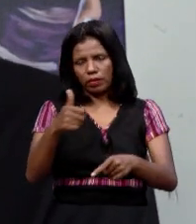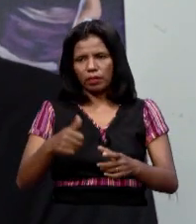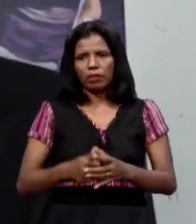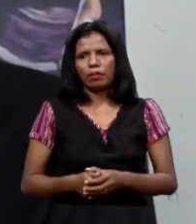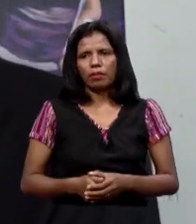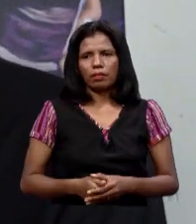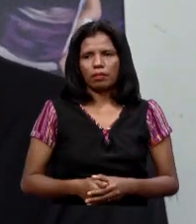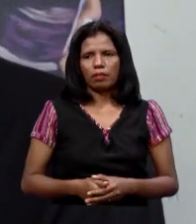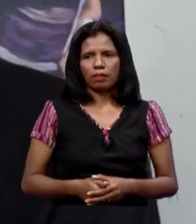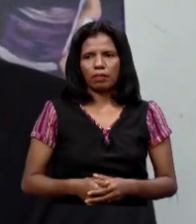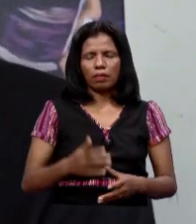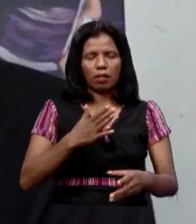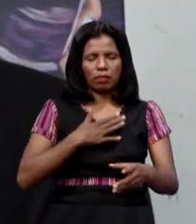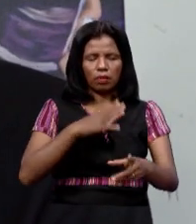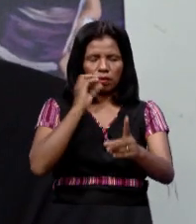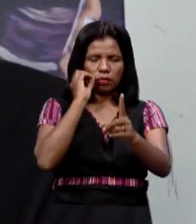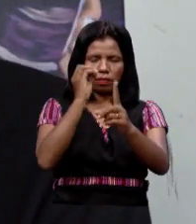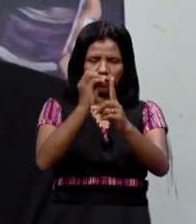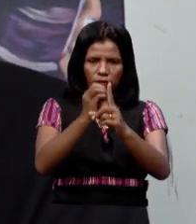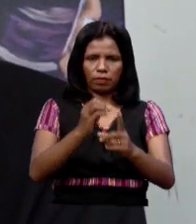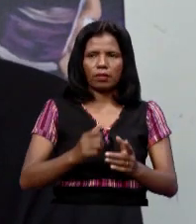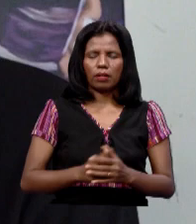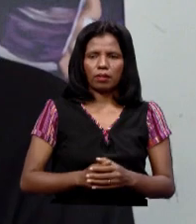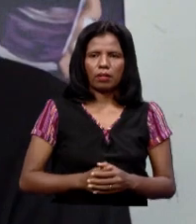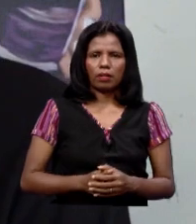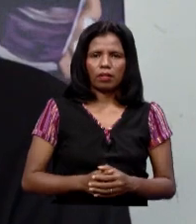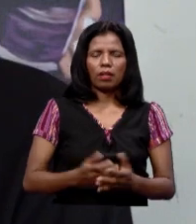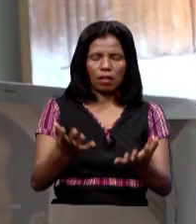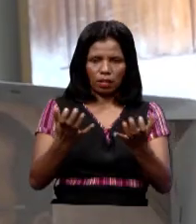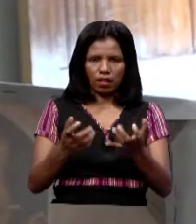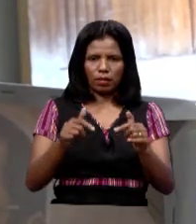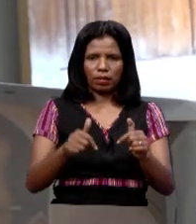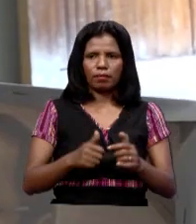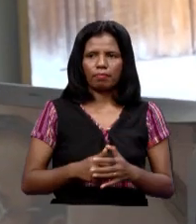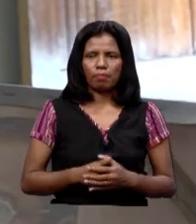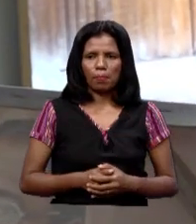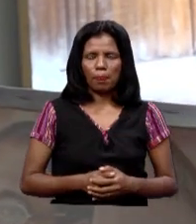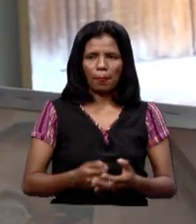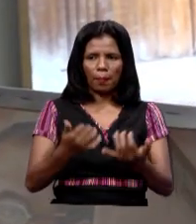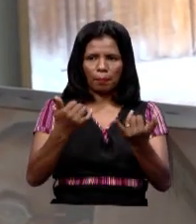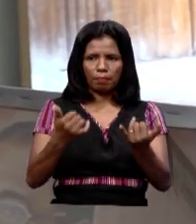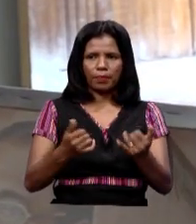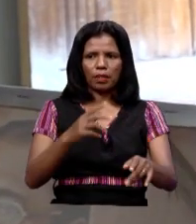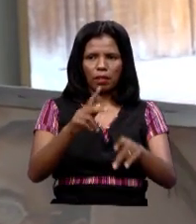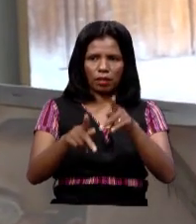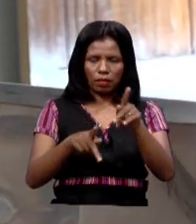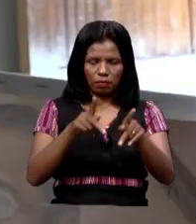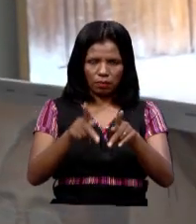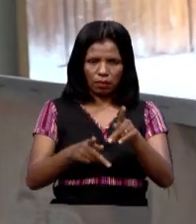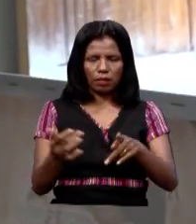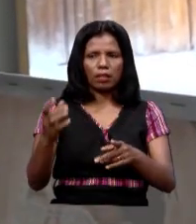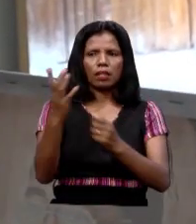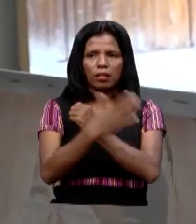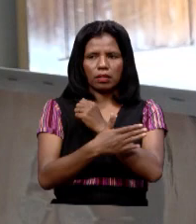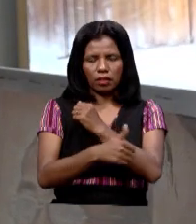mahanya Objektif misan sih, misan objektif bahwa ini hakarak jadi. Dadaune iha ema barak iha rai larang no rai